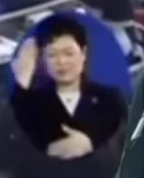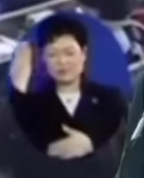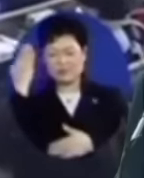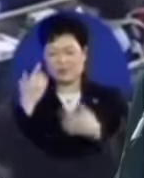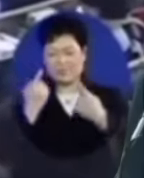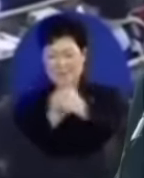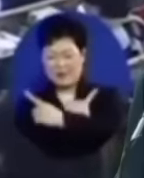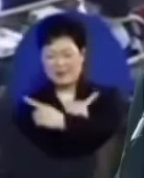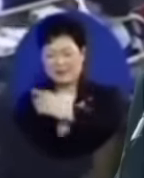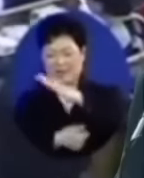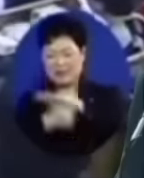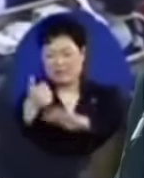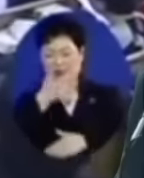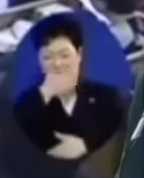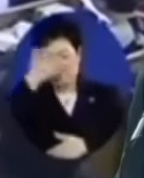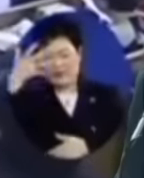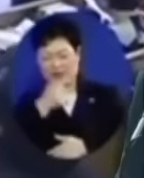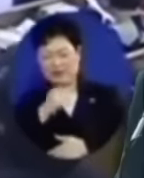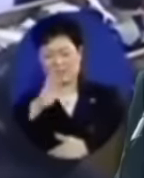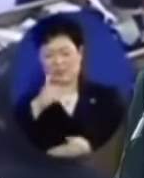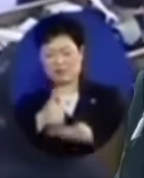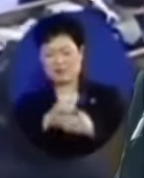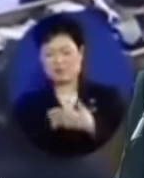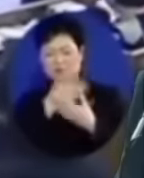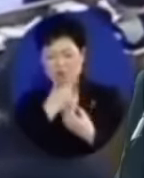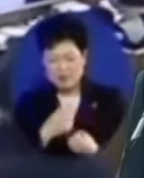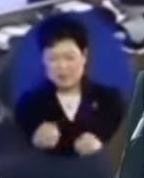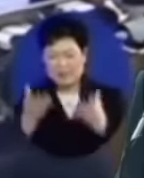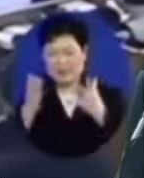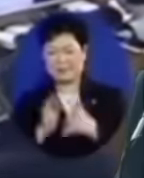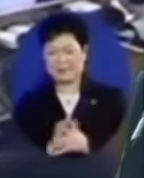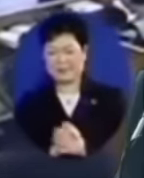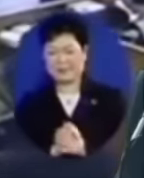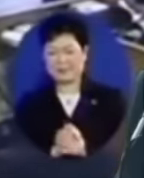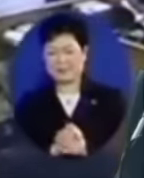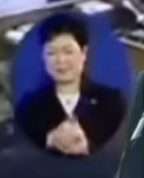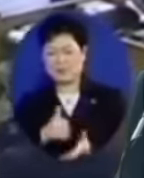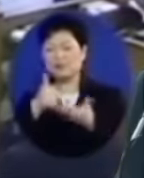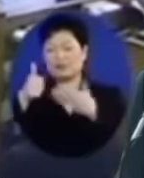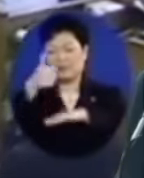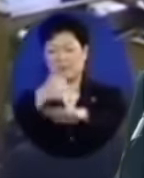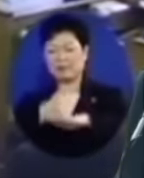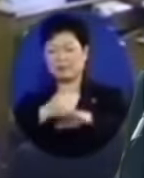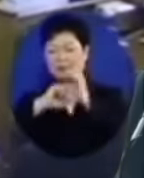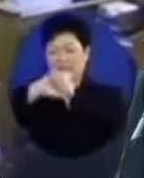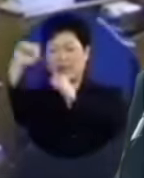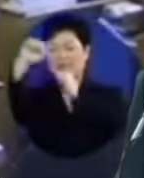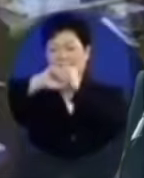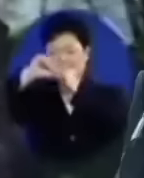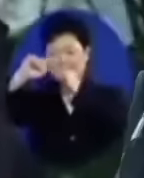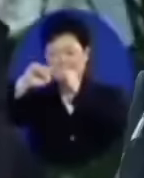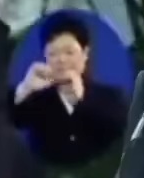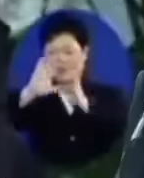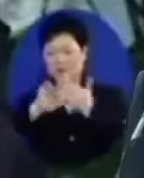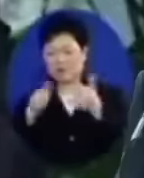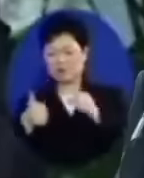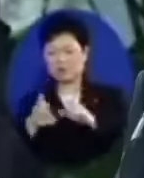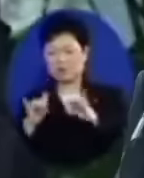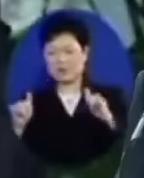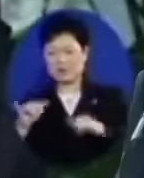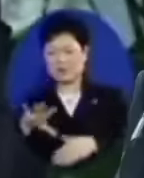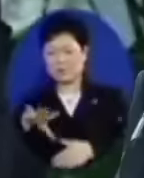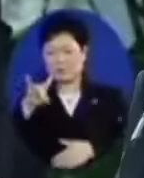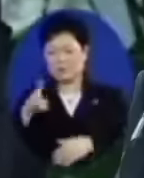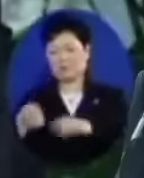알고 희망과 꿈을 갖게 되시기를 주님 이름으로 축원합니다. 주님께서 마지막 나팔을 불면 죽은 자들이 먼저